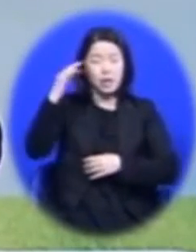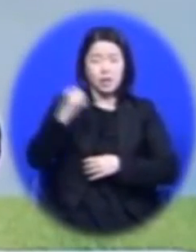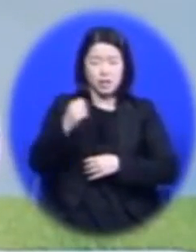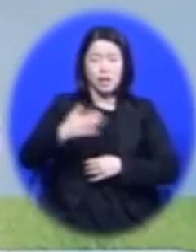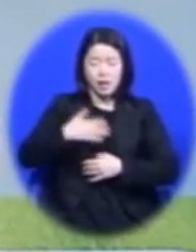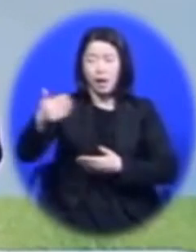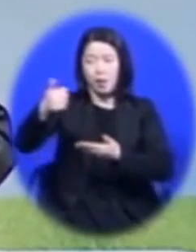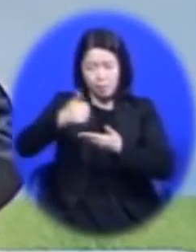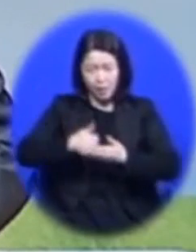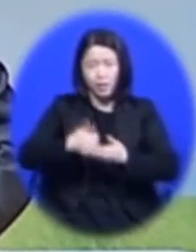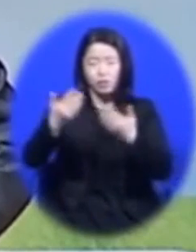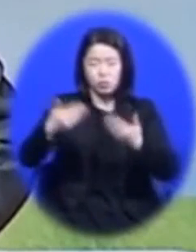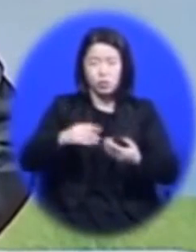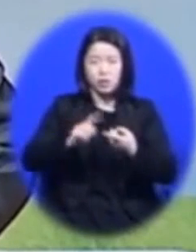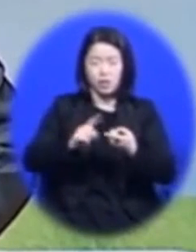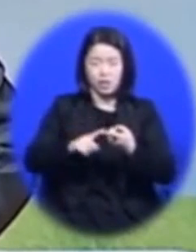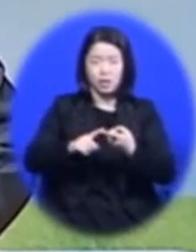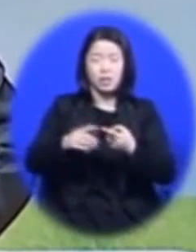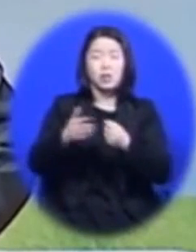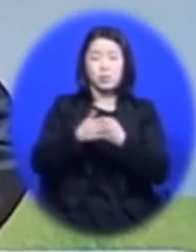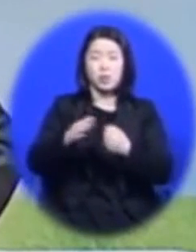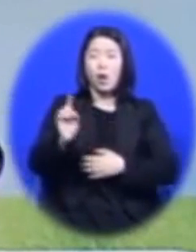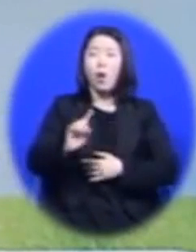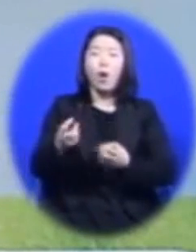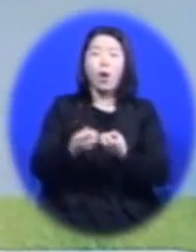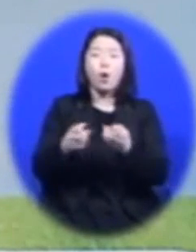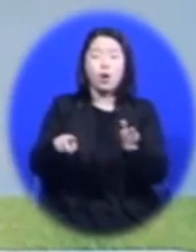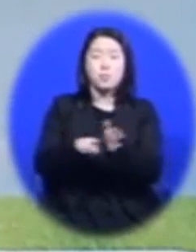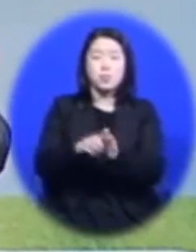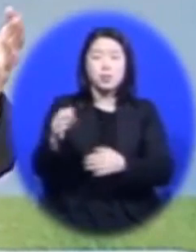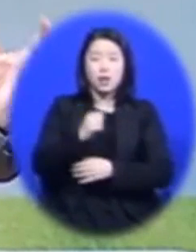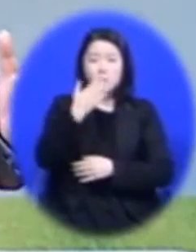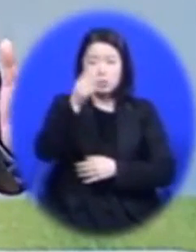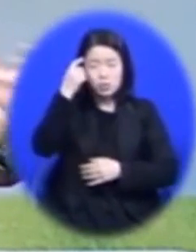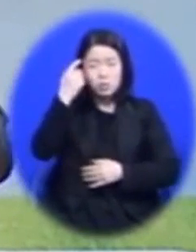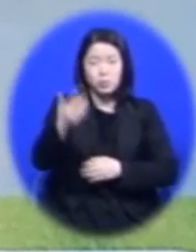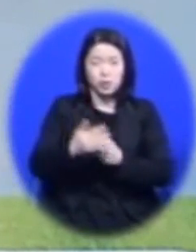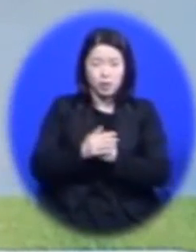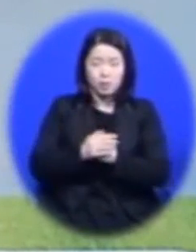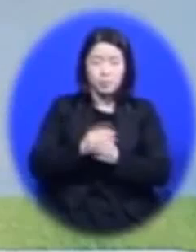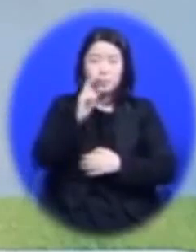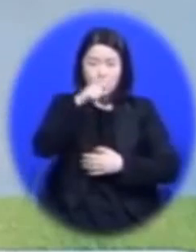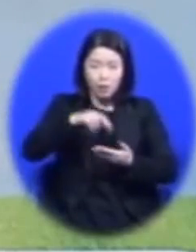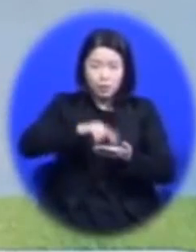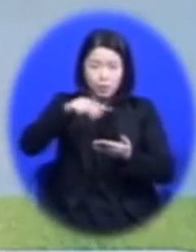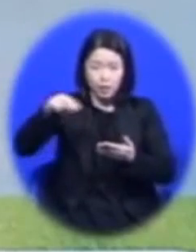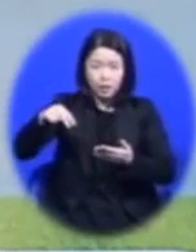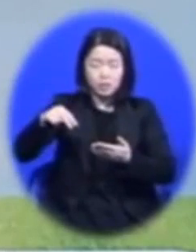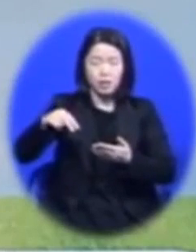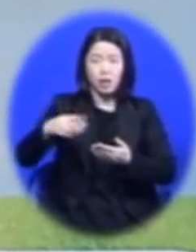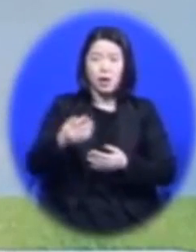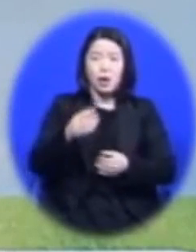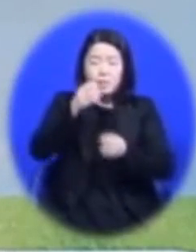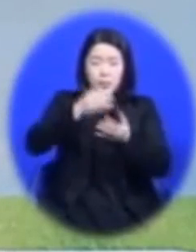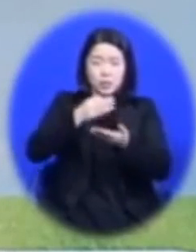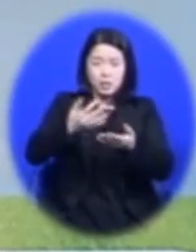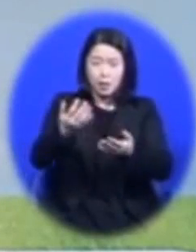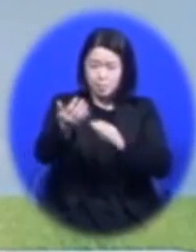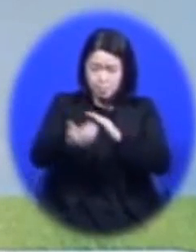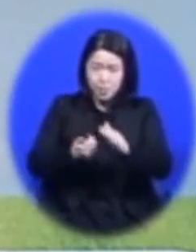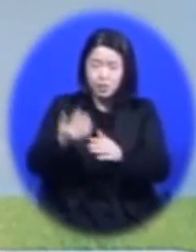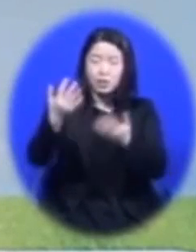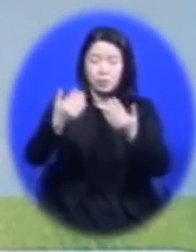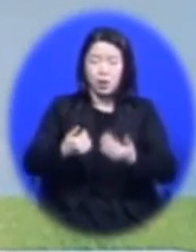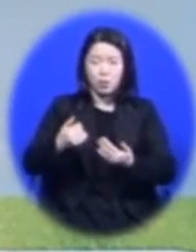믿기 때문에. 어떻게 그런 믿음을 가졌죠? 탕자가 아버지 유산을 미리 달라고 그래서 나가서 허랑방탕하게